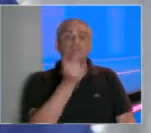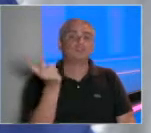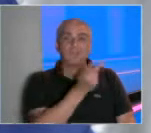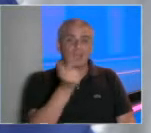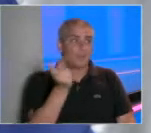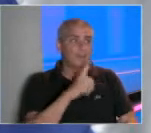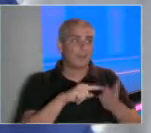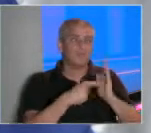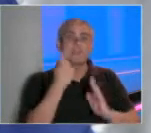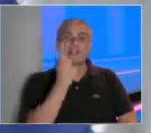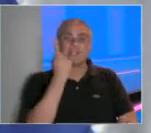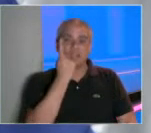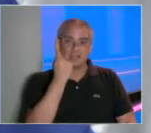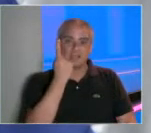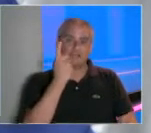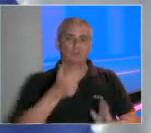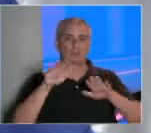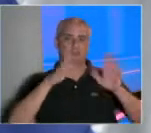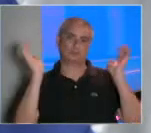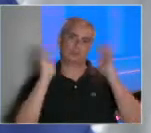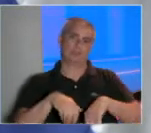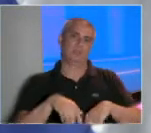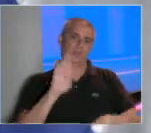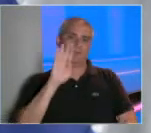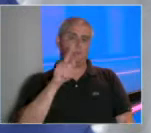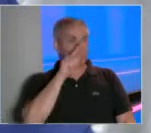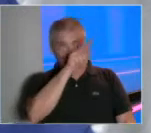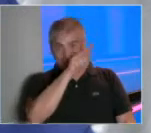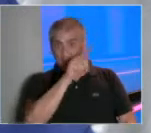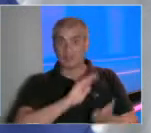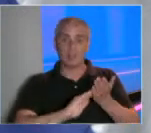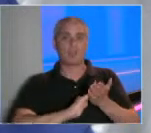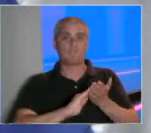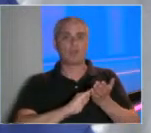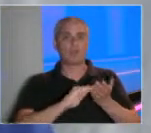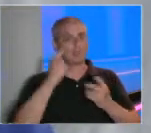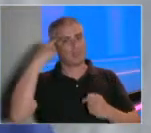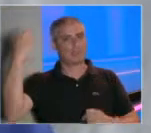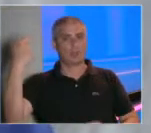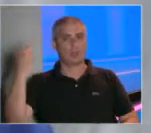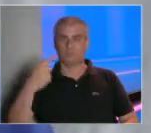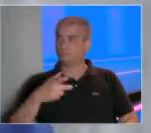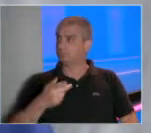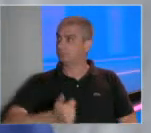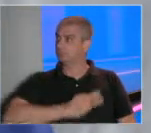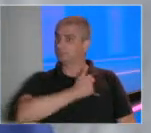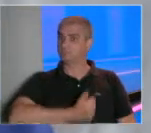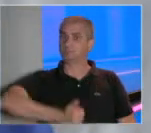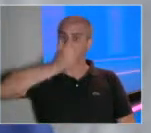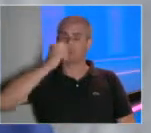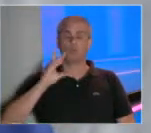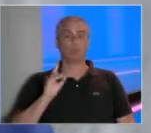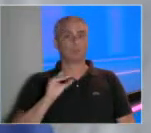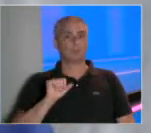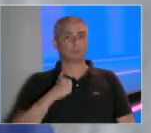בעצם, המטרה היחידה היא להפיל את ראש הממשלה נתניהו. אצלהם לפחות זה ממינים אידיאולוגיים. אדוני השר, דודי